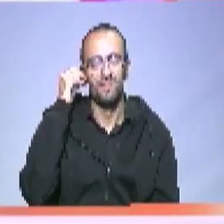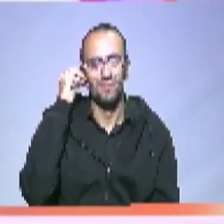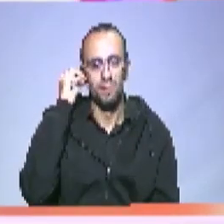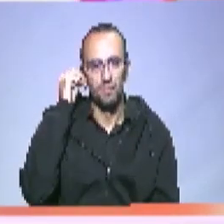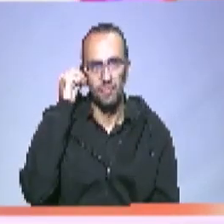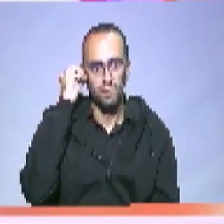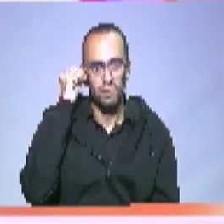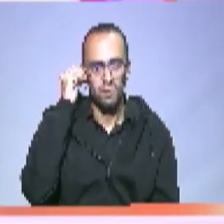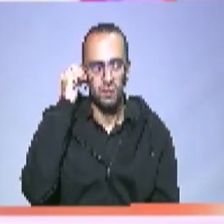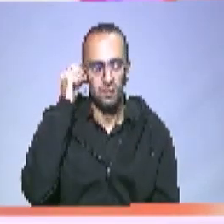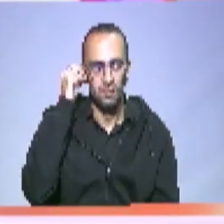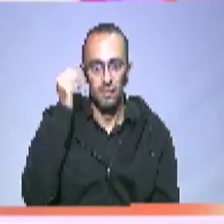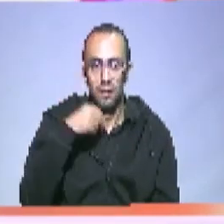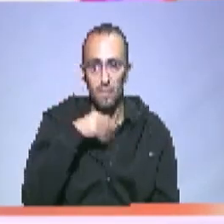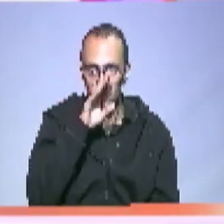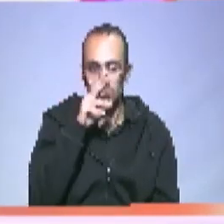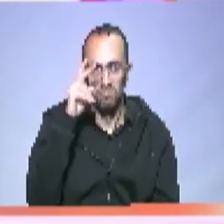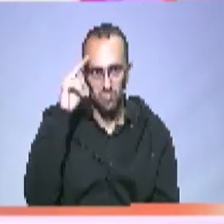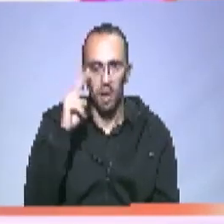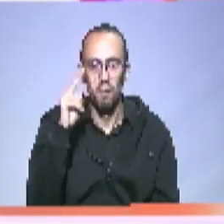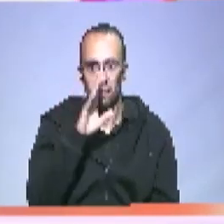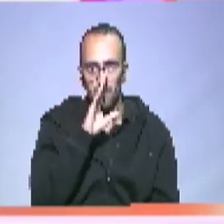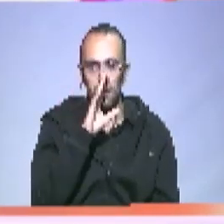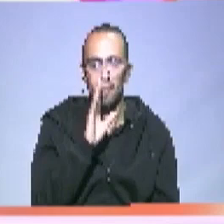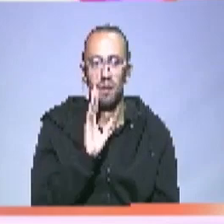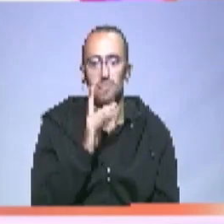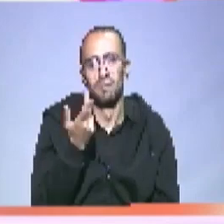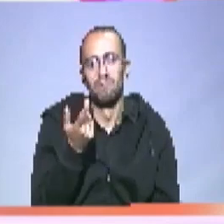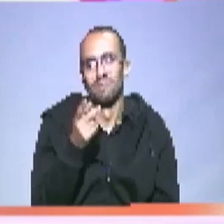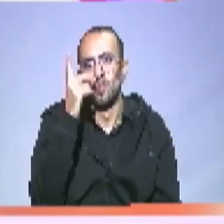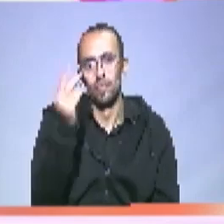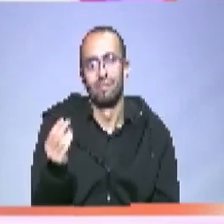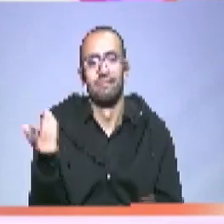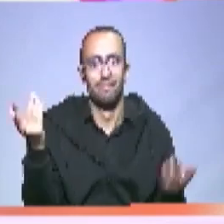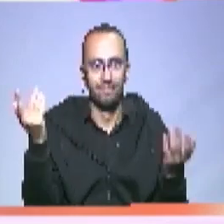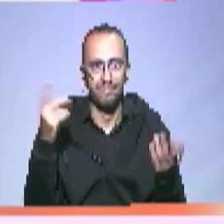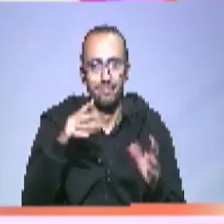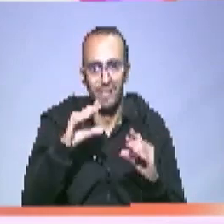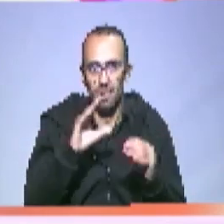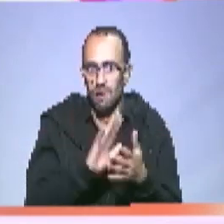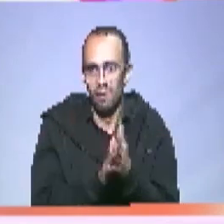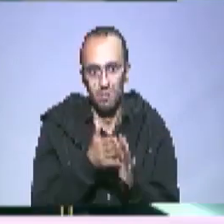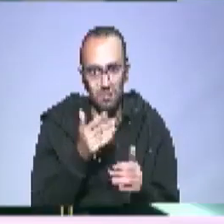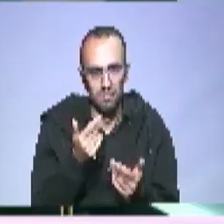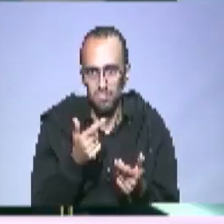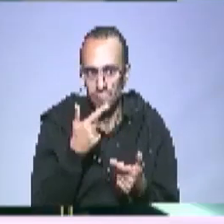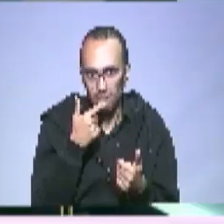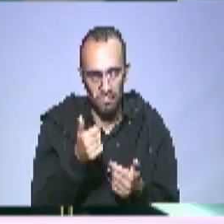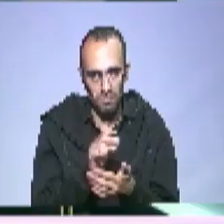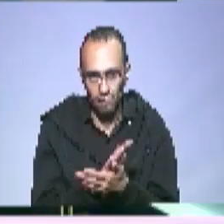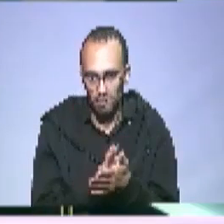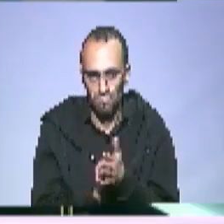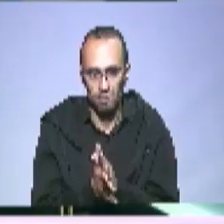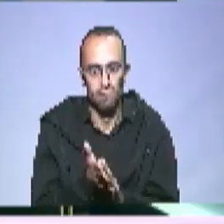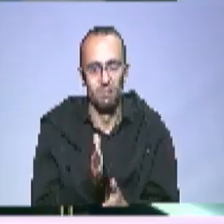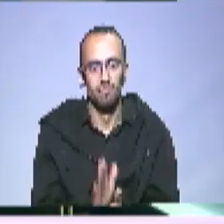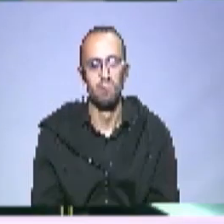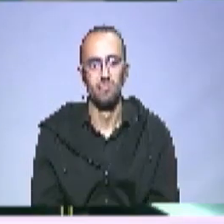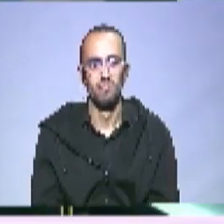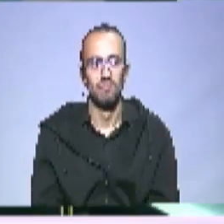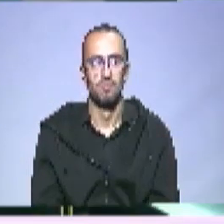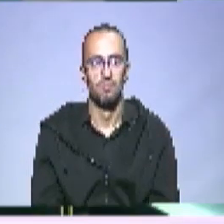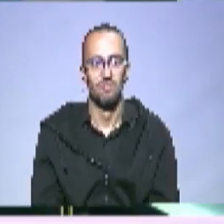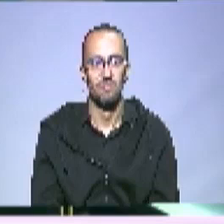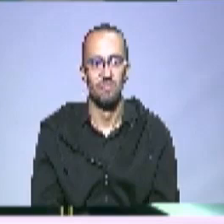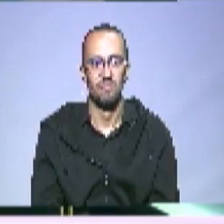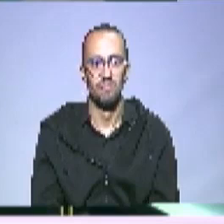هو انا بصراحة مستغرب، بس هي يعني رزقهم طالع كويس، هي الكيكة خلصت وطعمها حلو جدا. وشهية